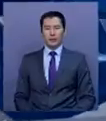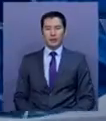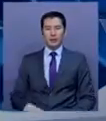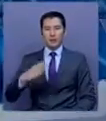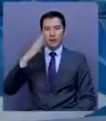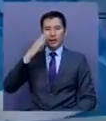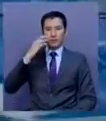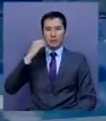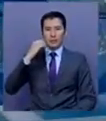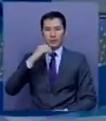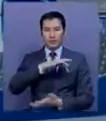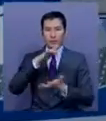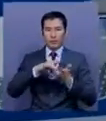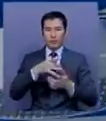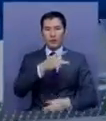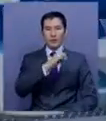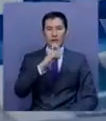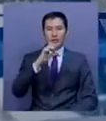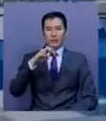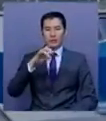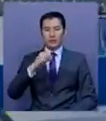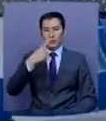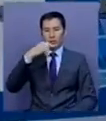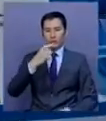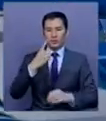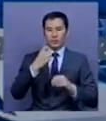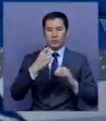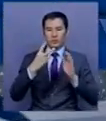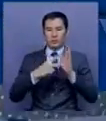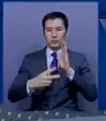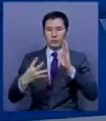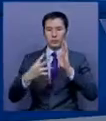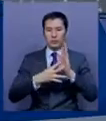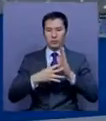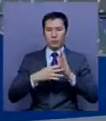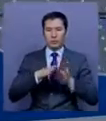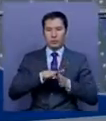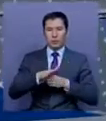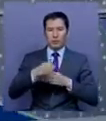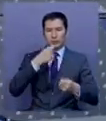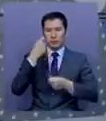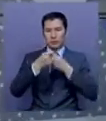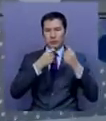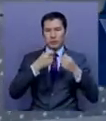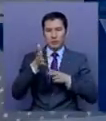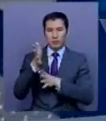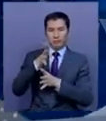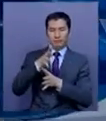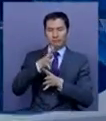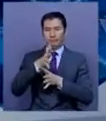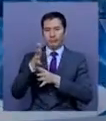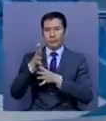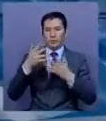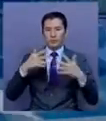Алматының зерделі ықшам ауданында орналасқан нөмірі 179-шы тұрғын үйі толық бекіту жұмысынан өткен. Енді онда өмір сүру